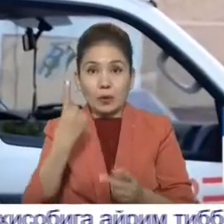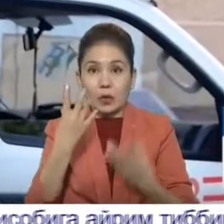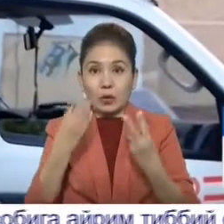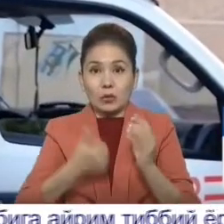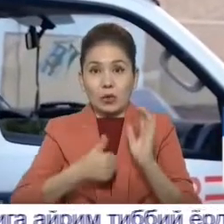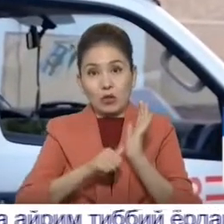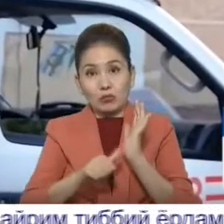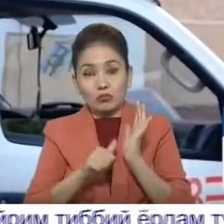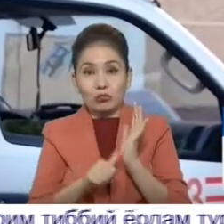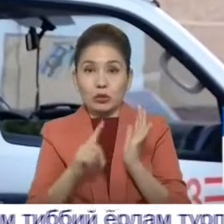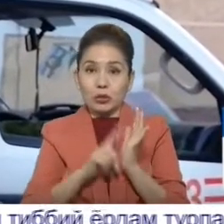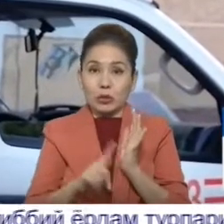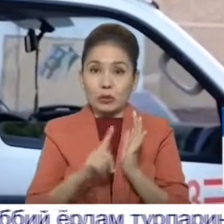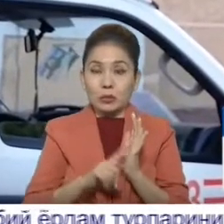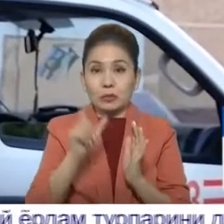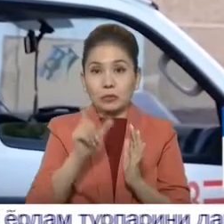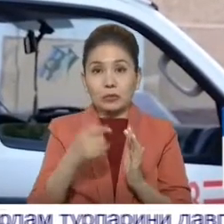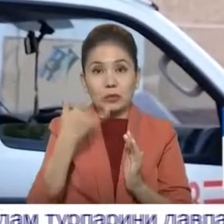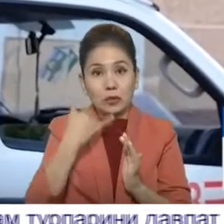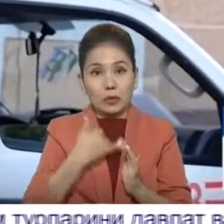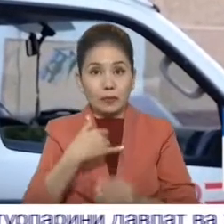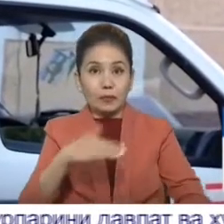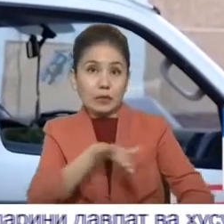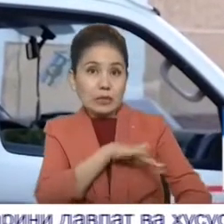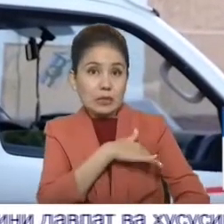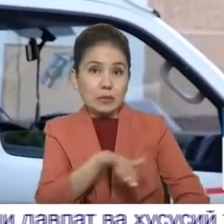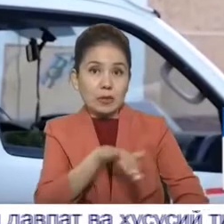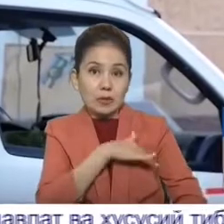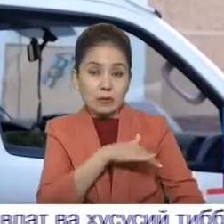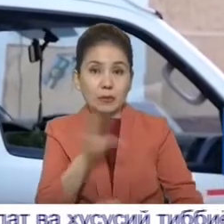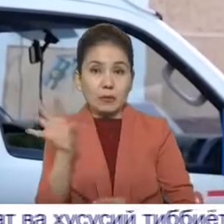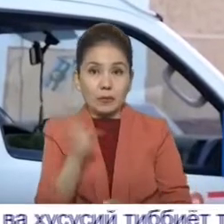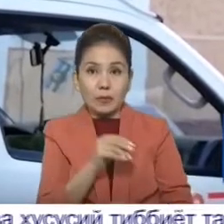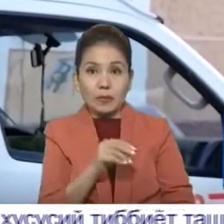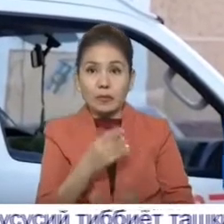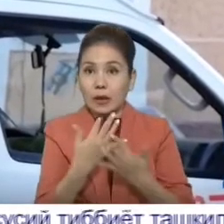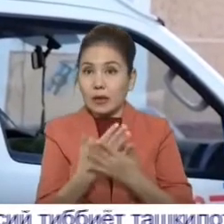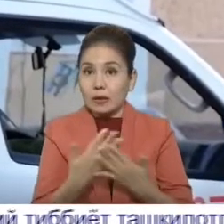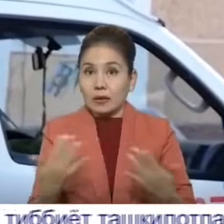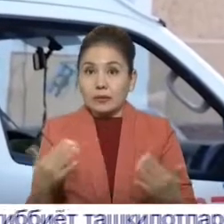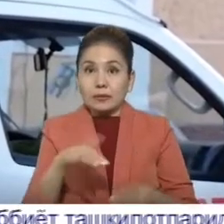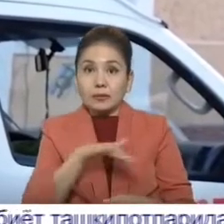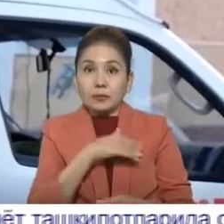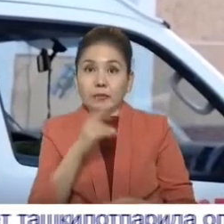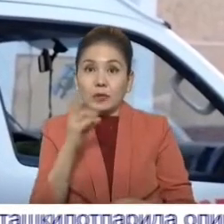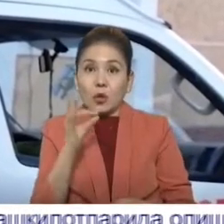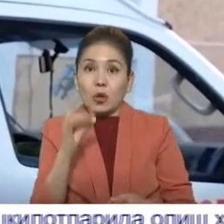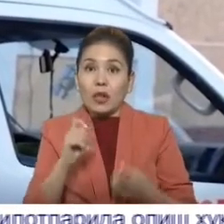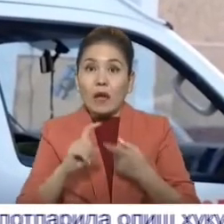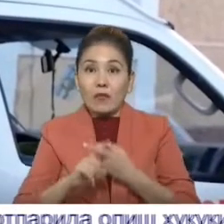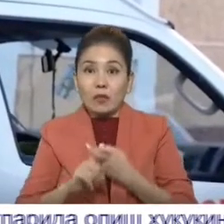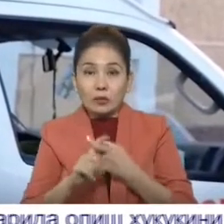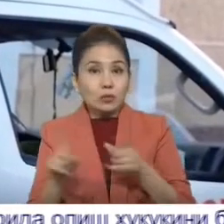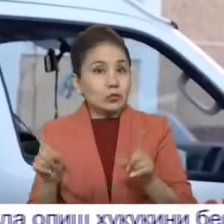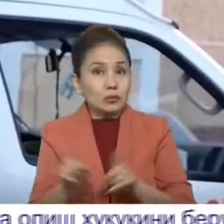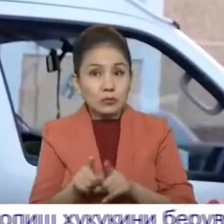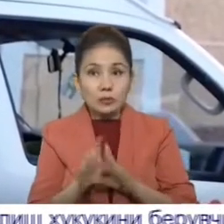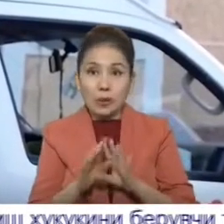bir 60-70 ta chaqiriqlari shu isitmalar bilan bog'liq. Har qanday isitma koronavirus bilan bog'liq bo'lmasa ham, lekin